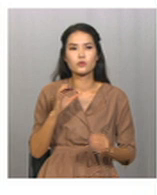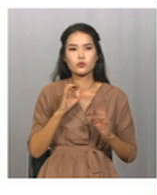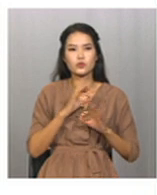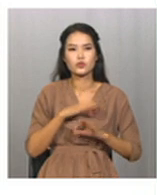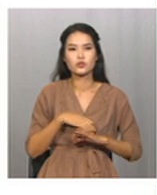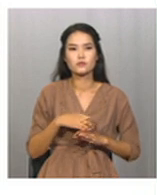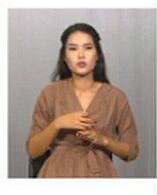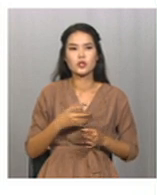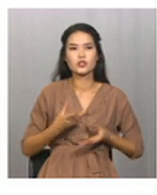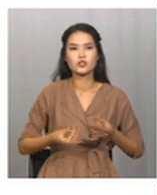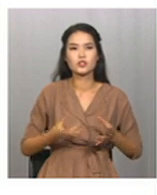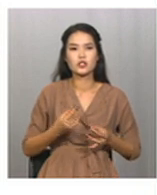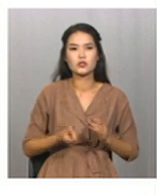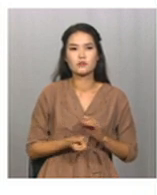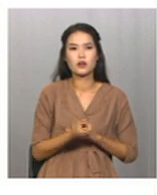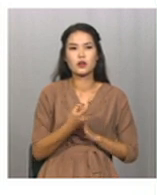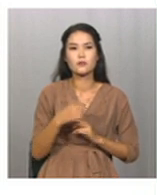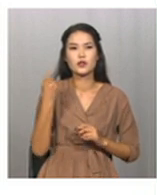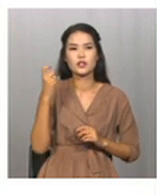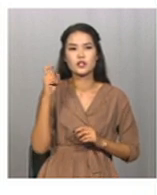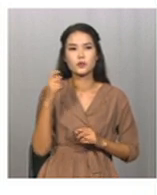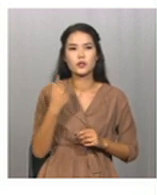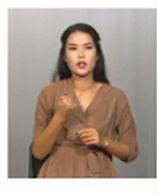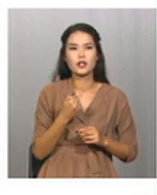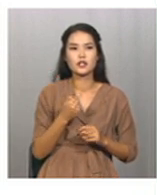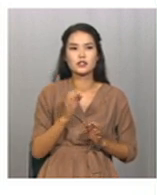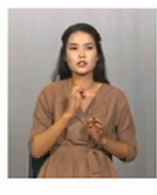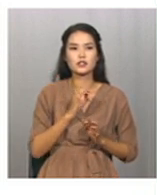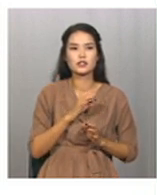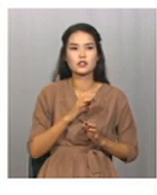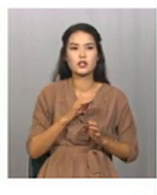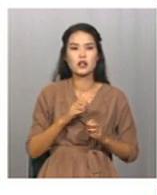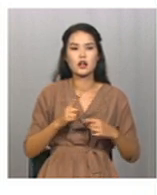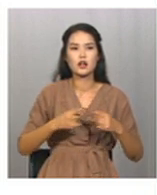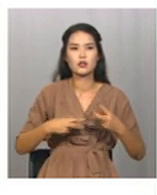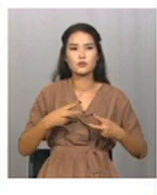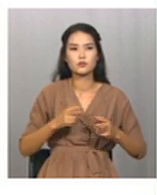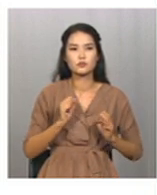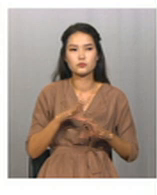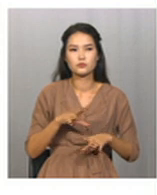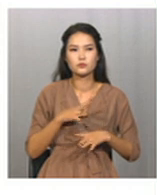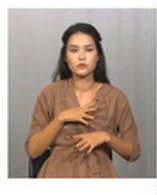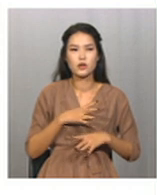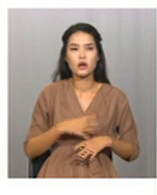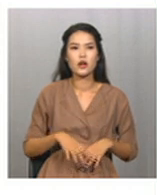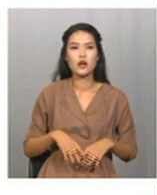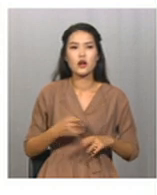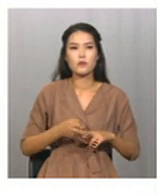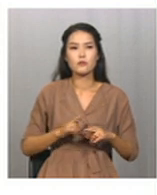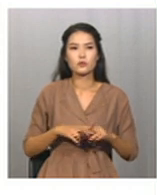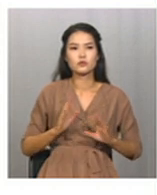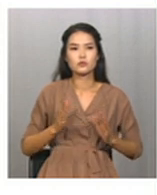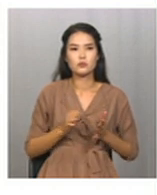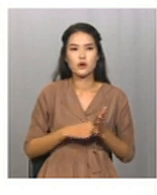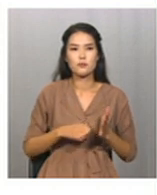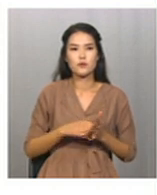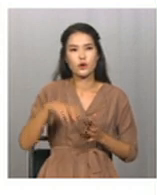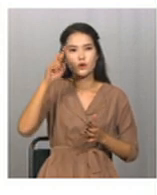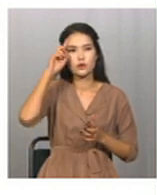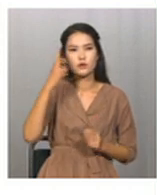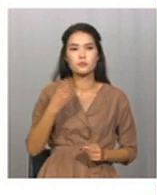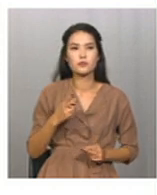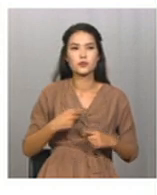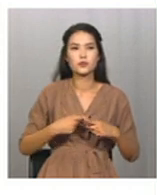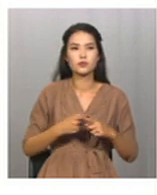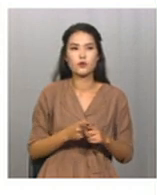Биоүйлесімді желім қарапайым хирургиялық тігістерді алмастыруы мүмкін. Бұл жобамен ұлттық